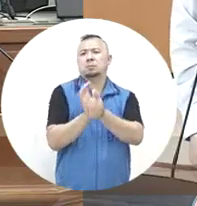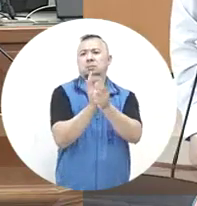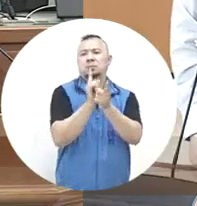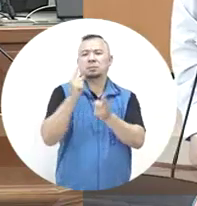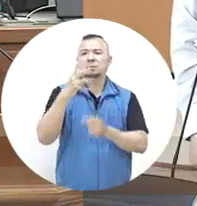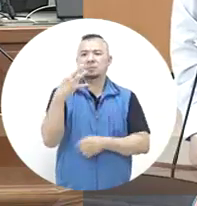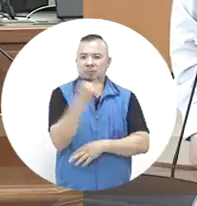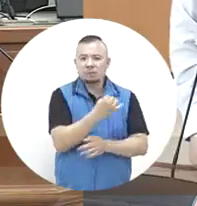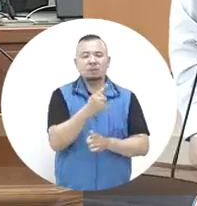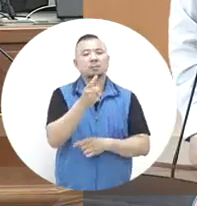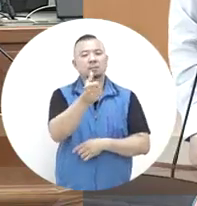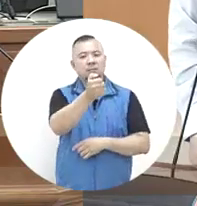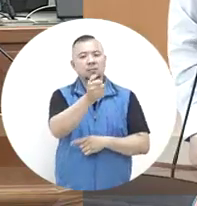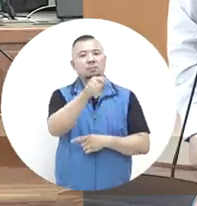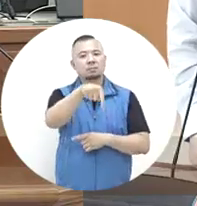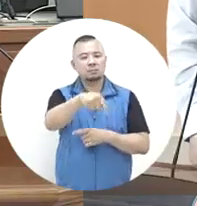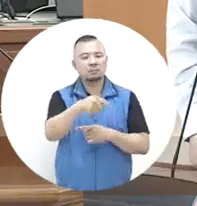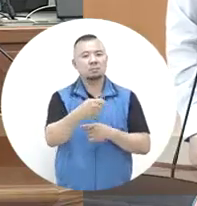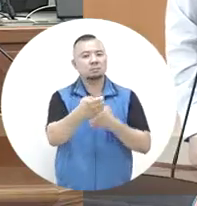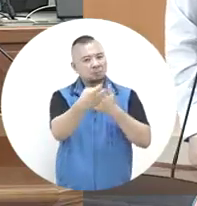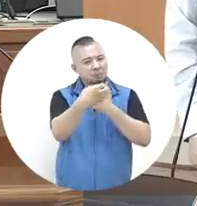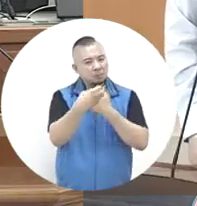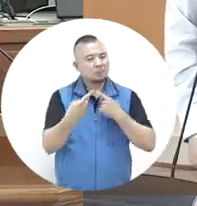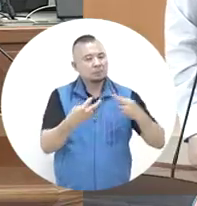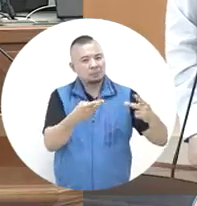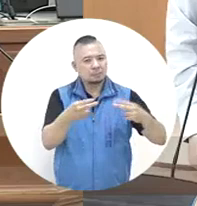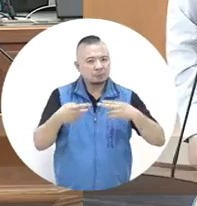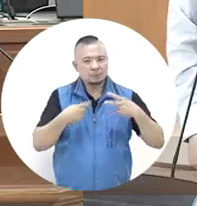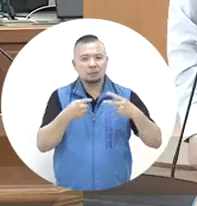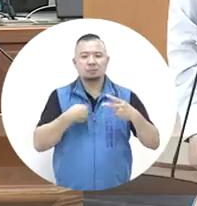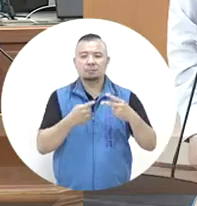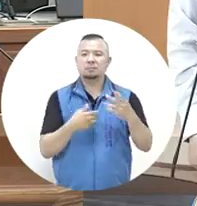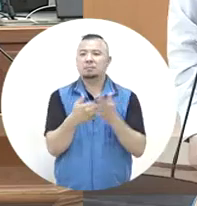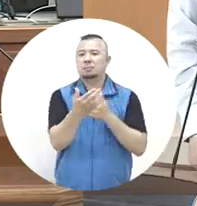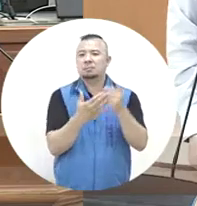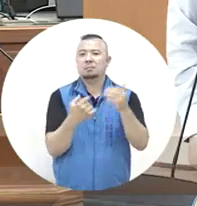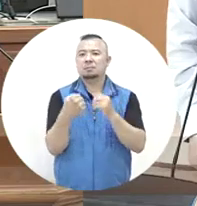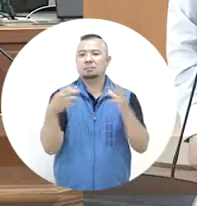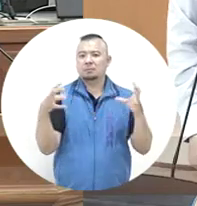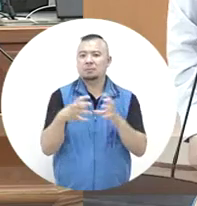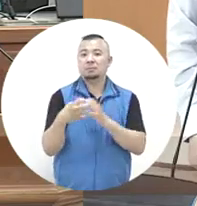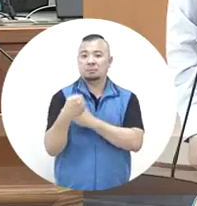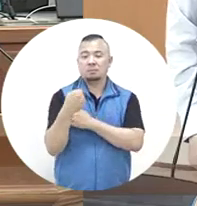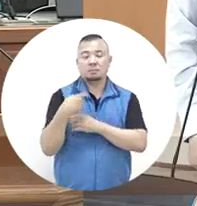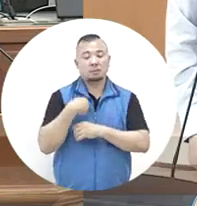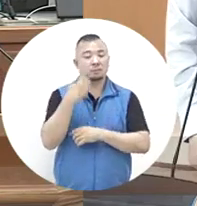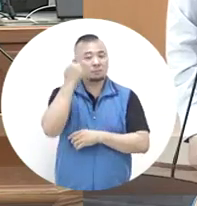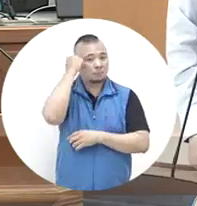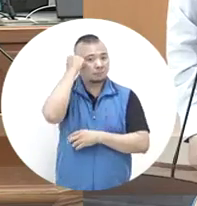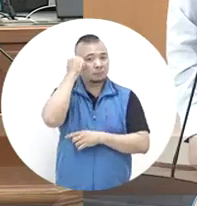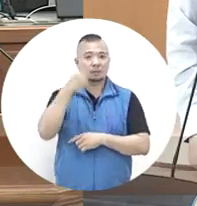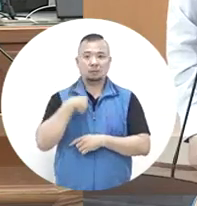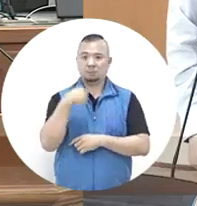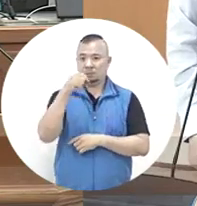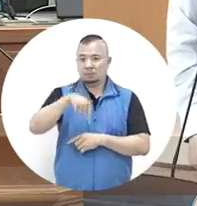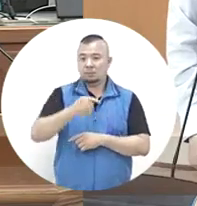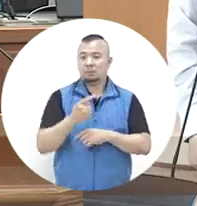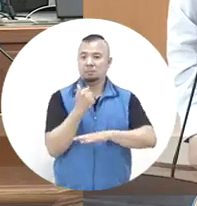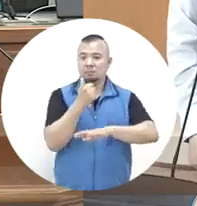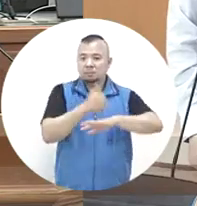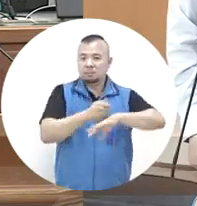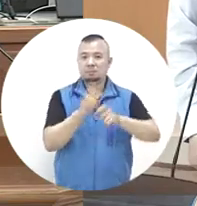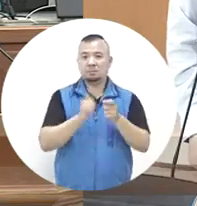意见，让我们一起努力。那我永远记得新北市，我在这里13年，有很浓厚的感